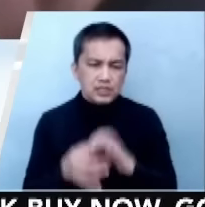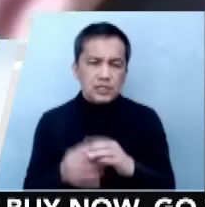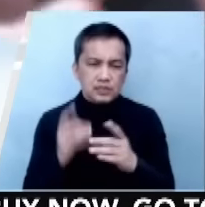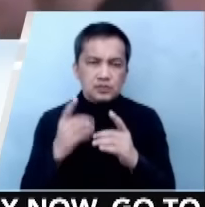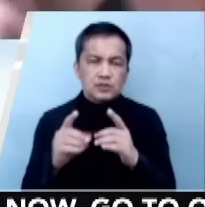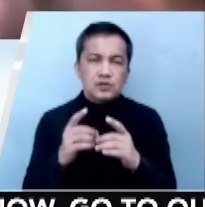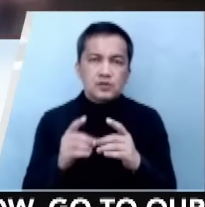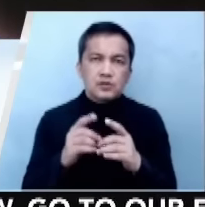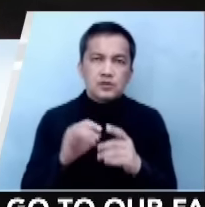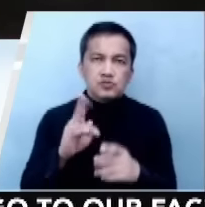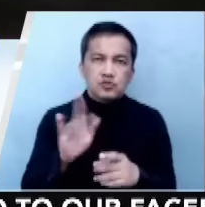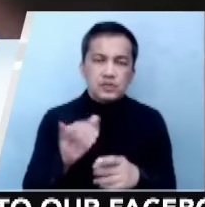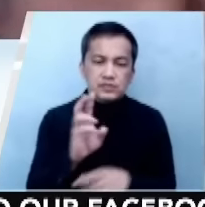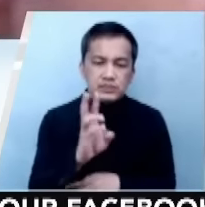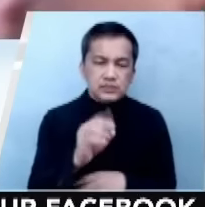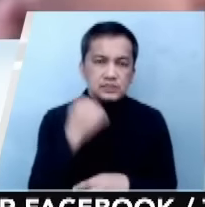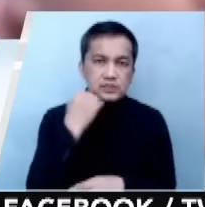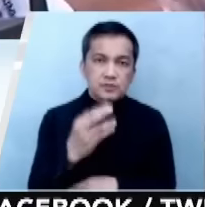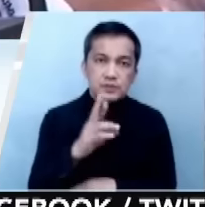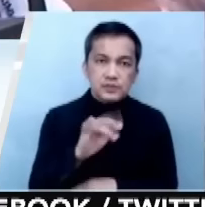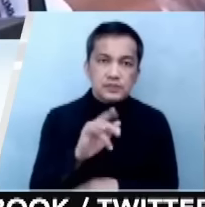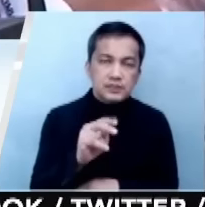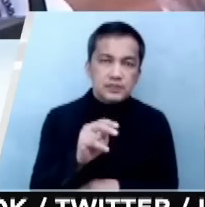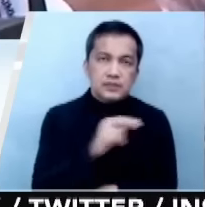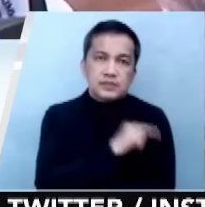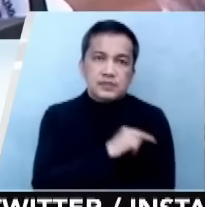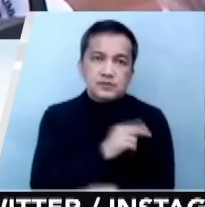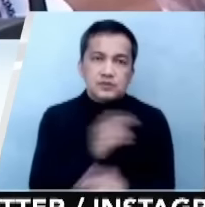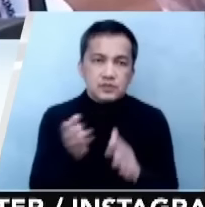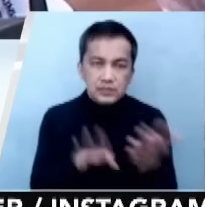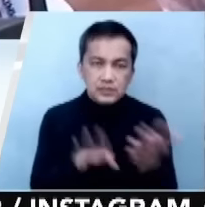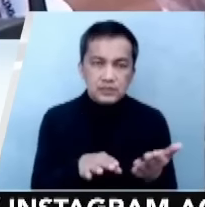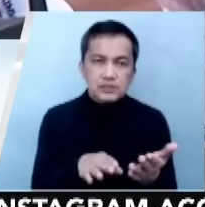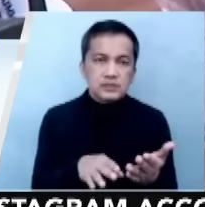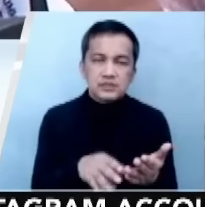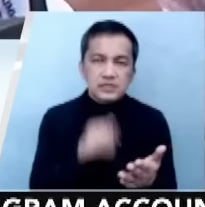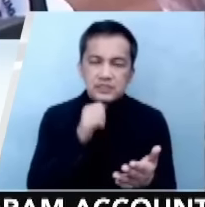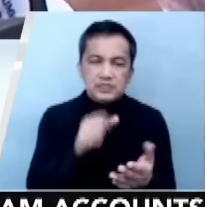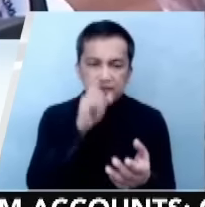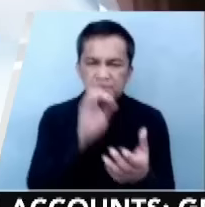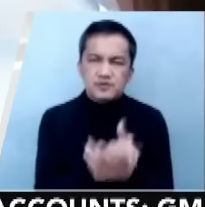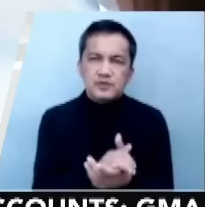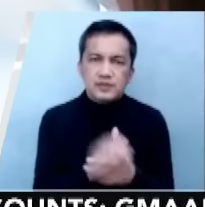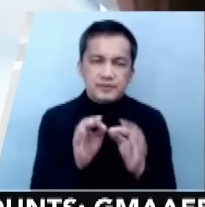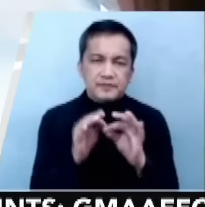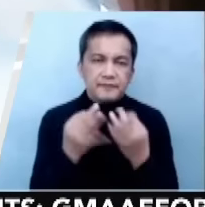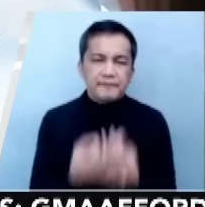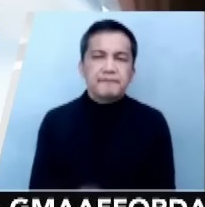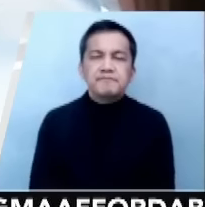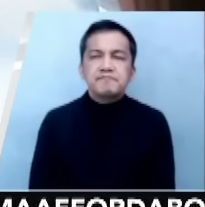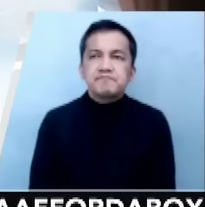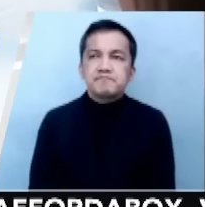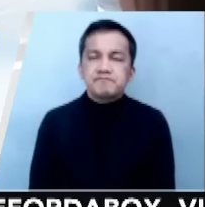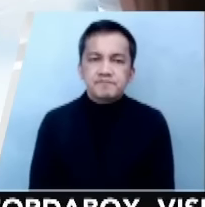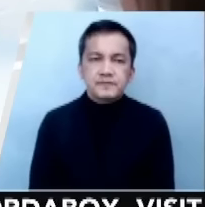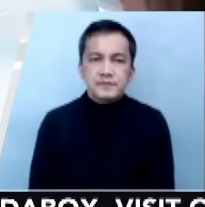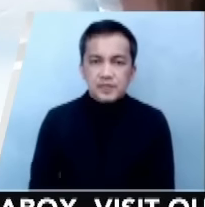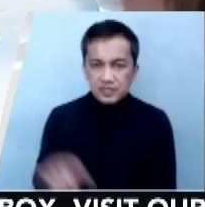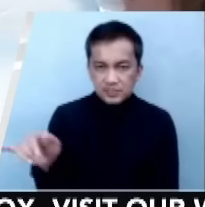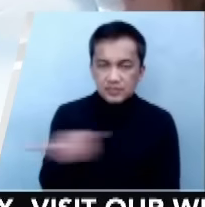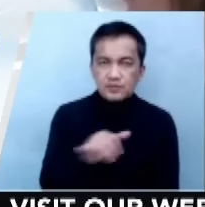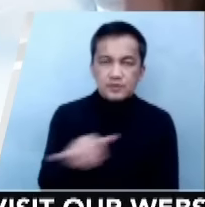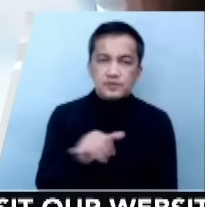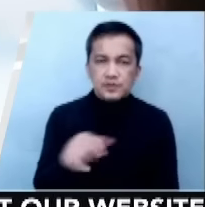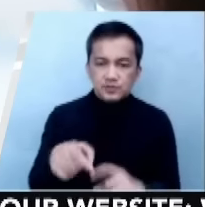ding namatay si Riolin sa natural death na hindi raw pinaniniwalaan ng pamilya. Kapwa suspendido ang lisensya